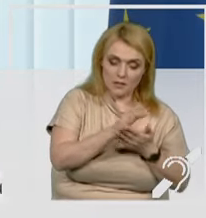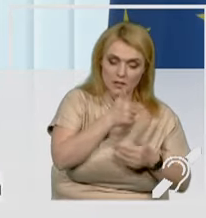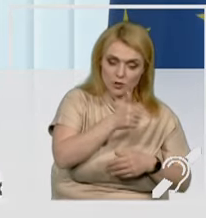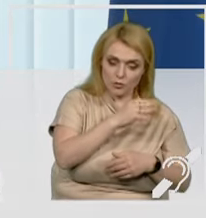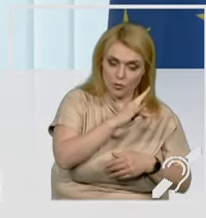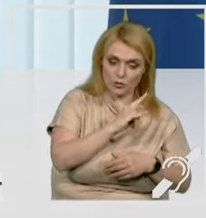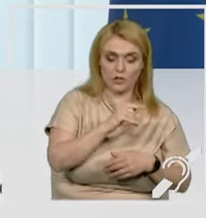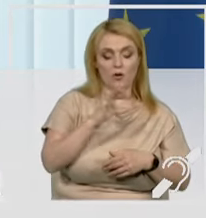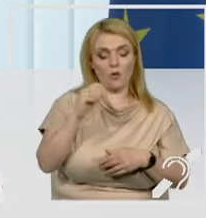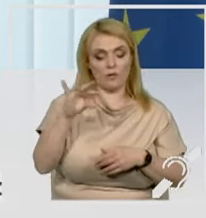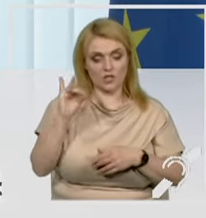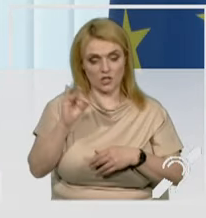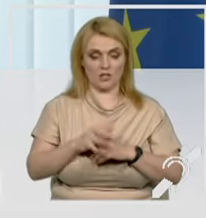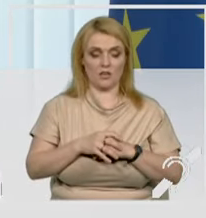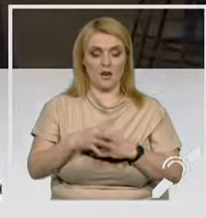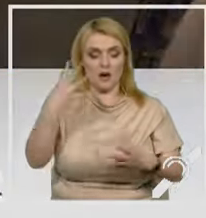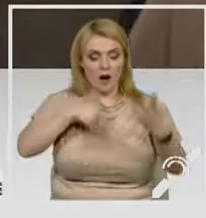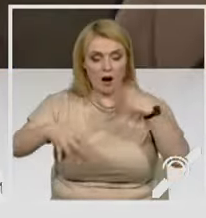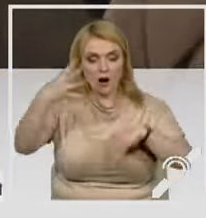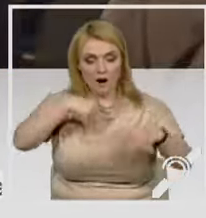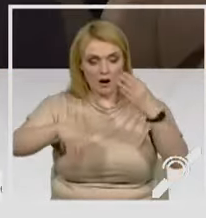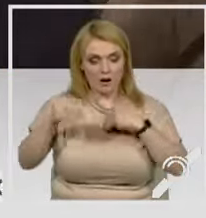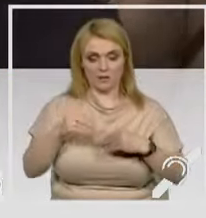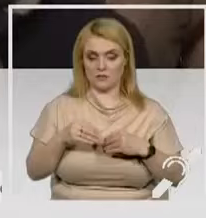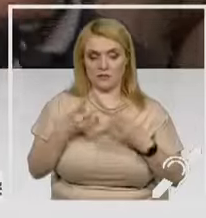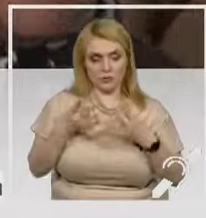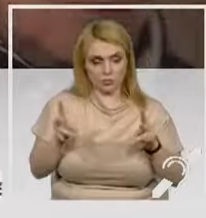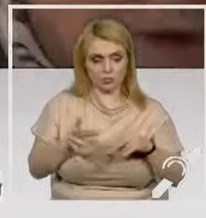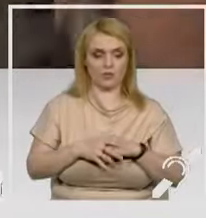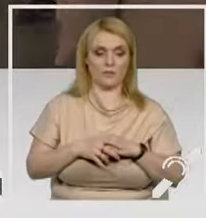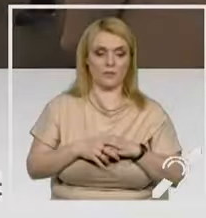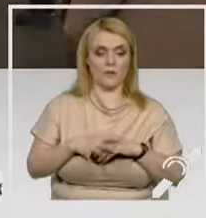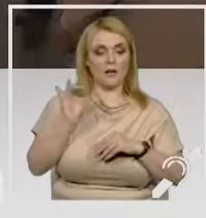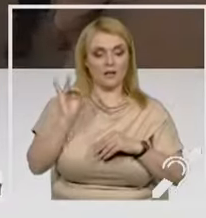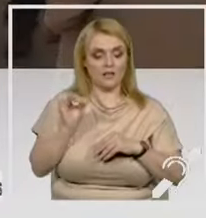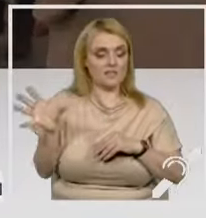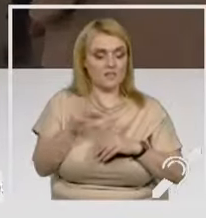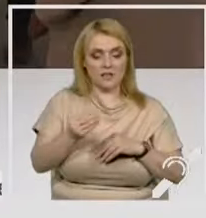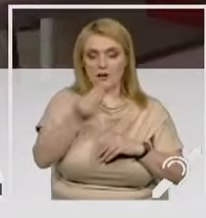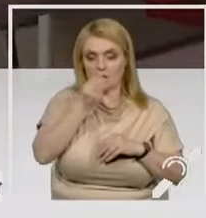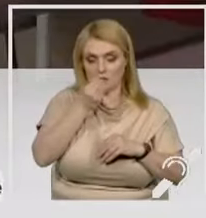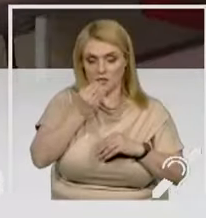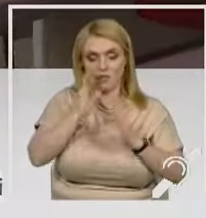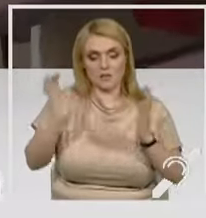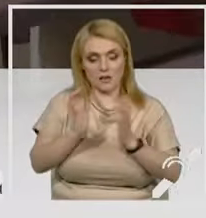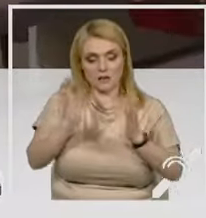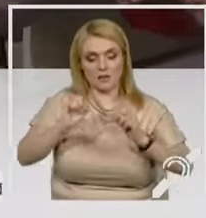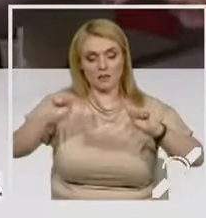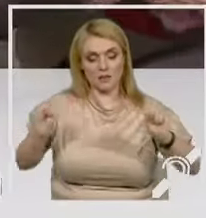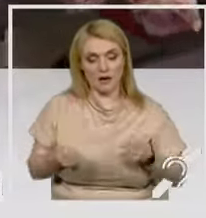Gătirea termică corespunzătoare a alimentelor. Bucatele pregătite se vor păstra la frigider timp de maxim 48 de